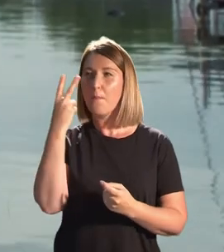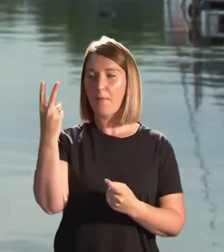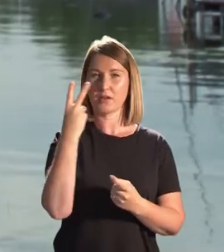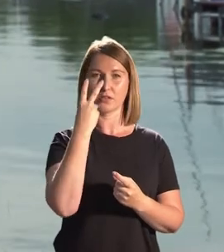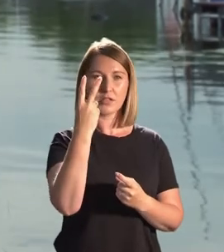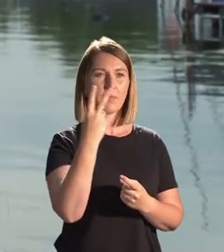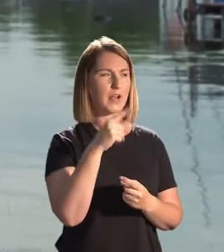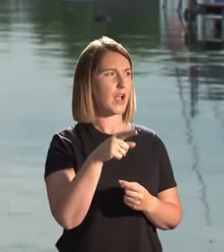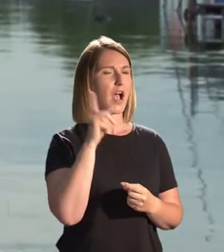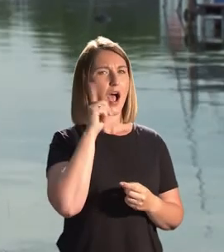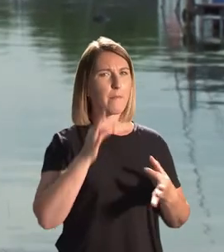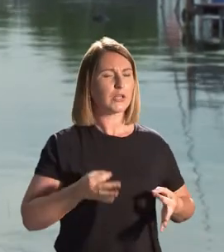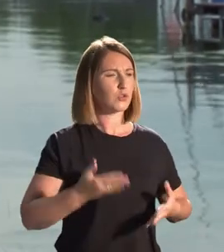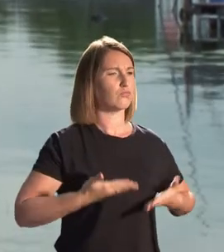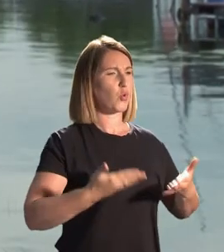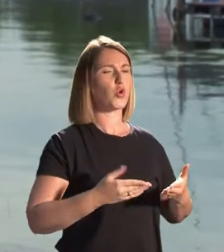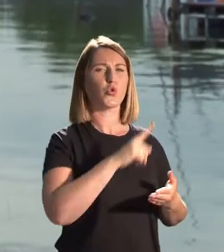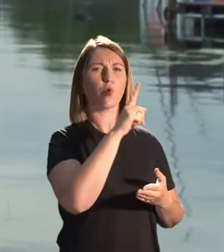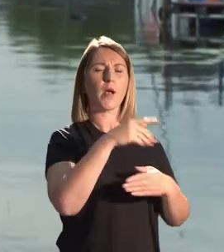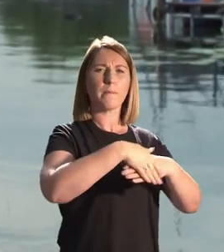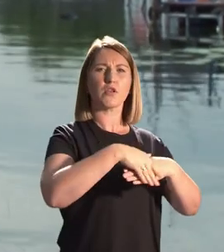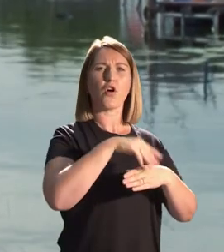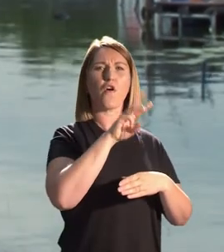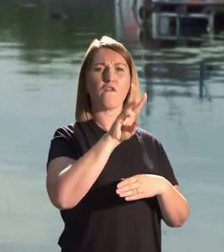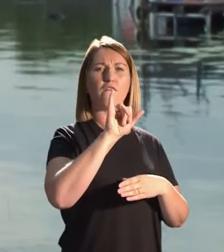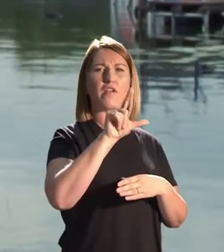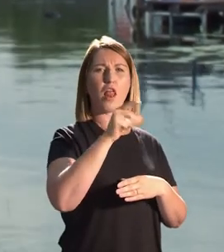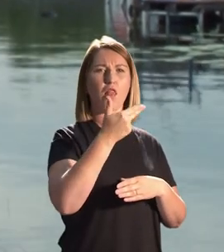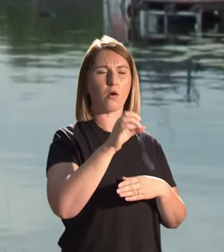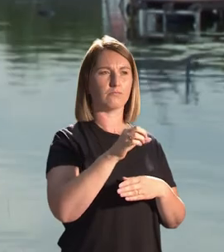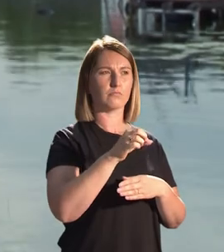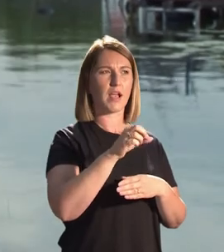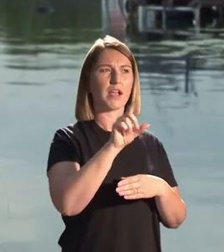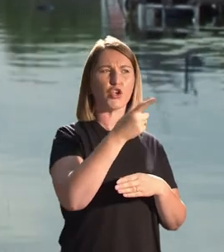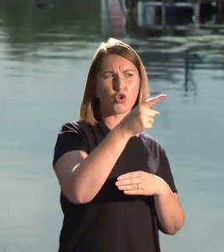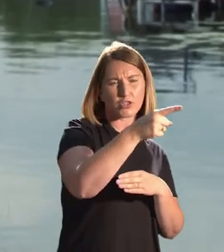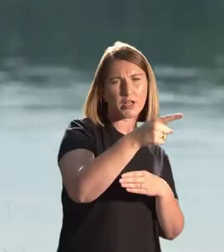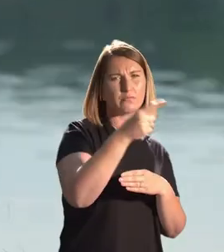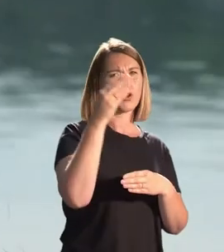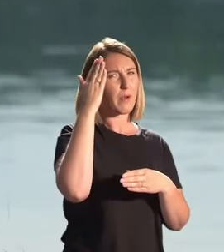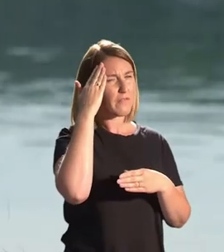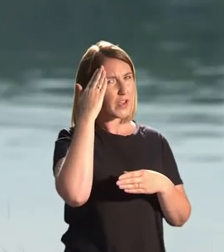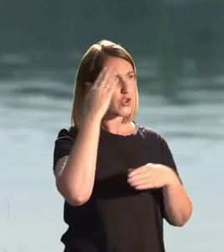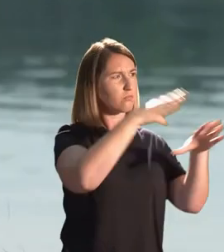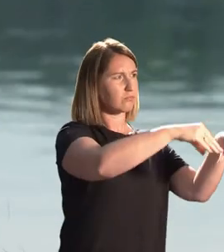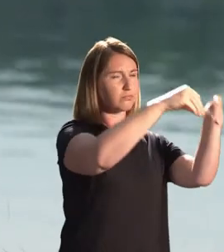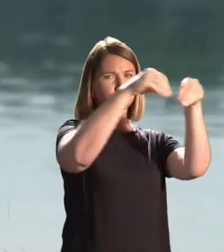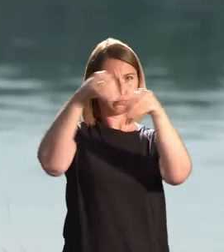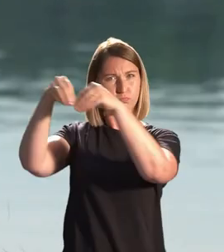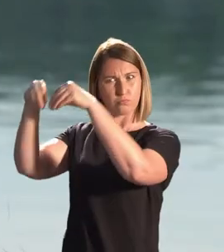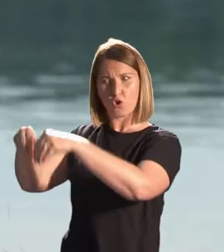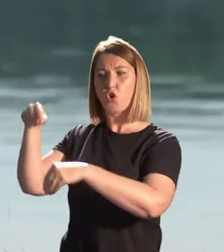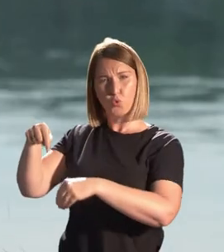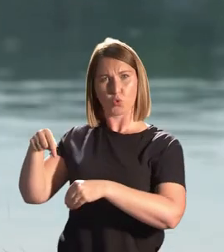z Zofiówki koło Wilna. Czy coś w pana twórczości z tamtych klimatów tak przeniosło się? Mam